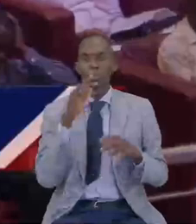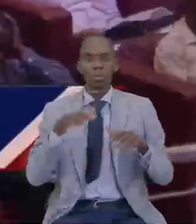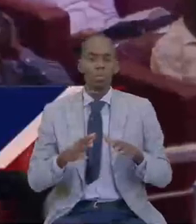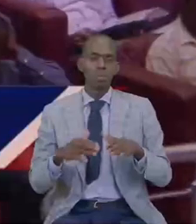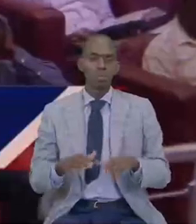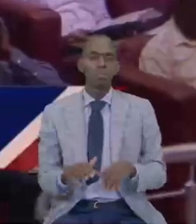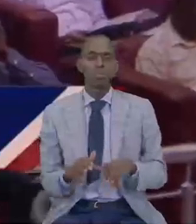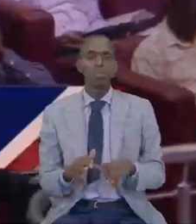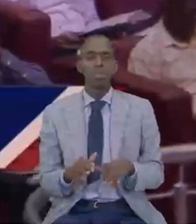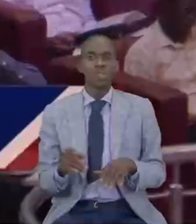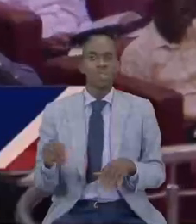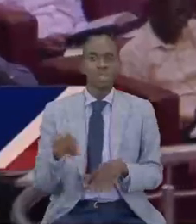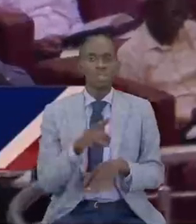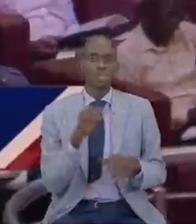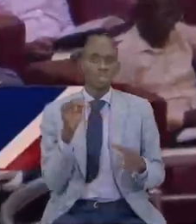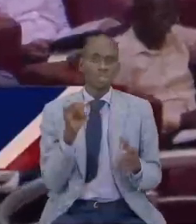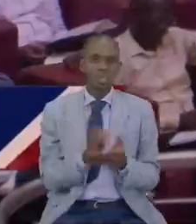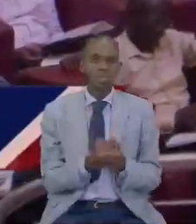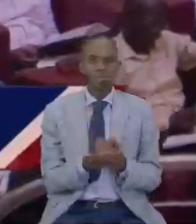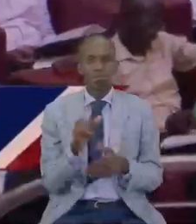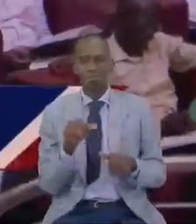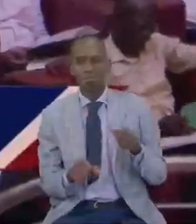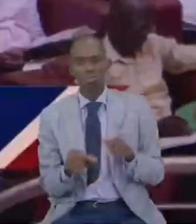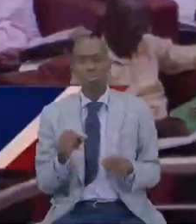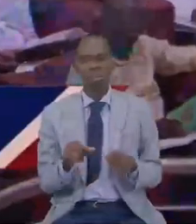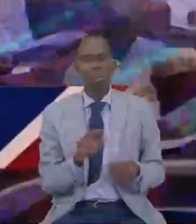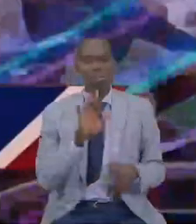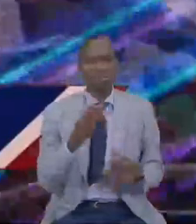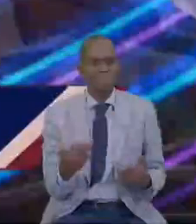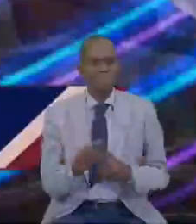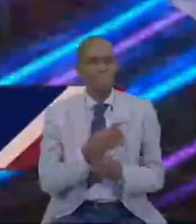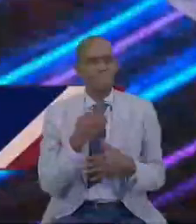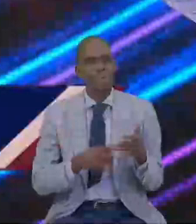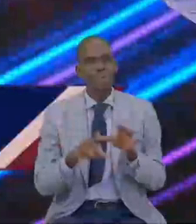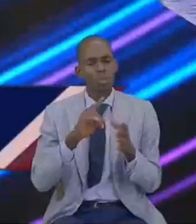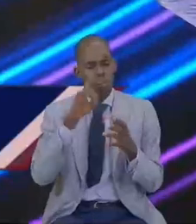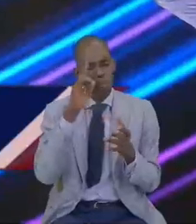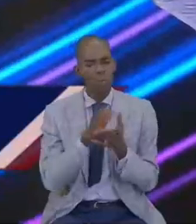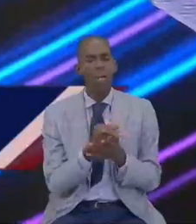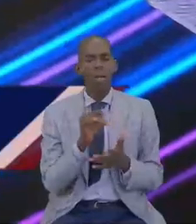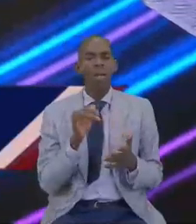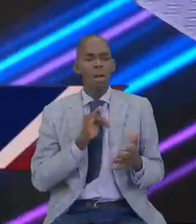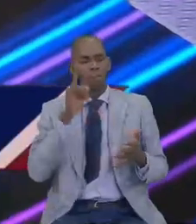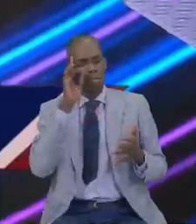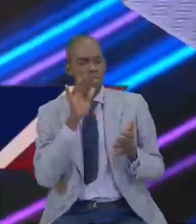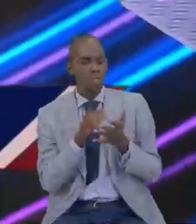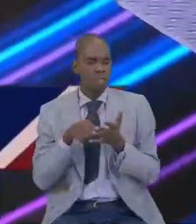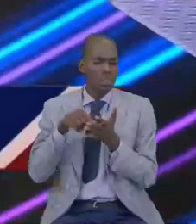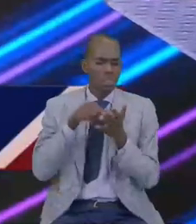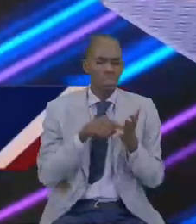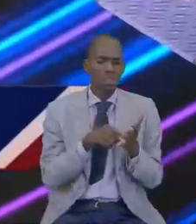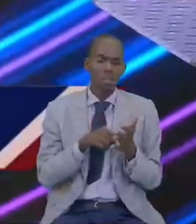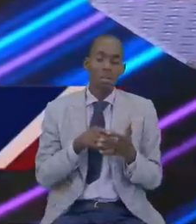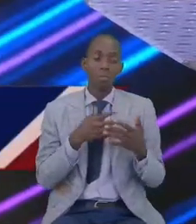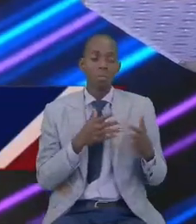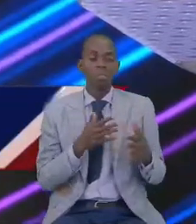d'autre. Aujourd'hui, qu'est-ce que tu crois? Voici ce qu'il croit. Maintenant, demain, qu'est-ce que tu crois? En